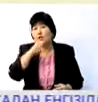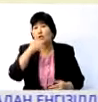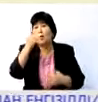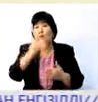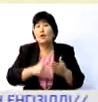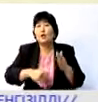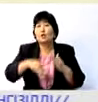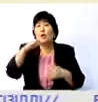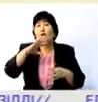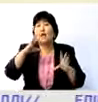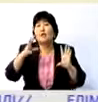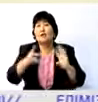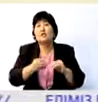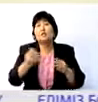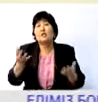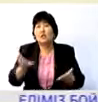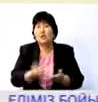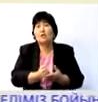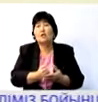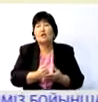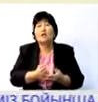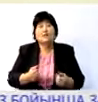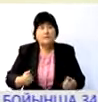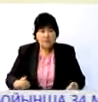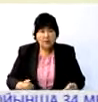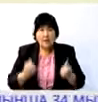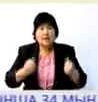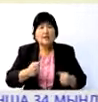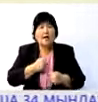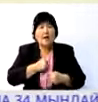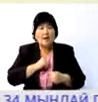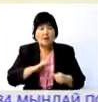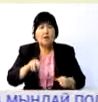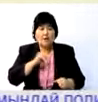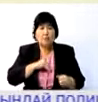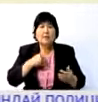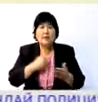жоғары нәтиже жетуіне жандарын салып, аянбай еңбек етесіздер.